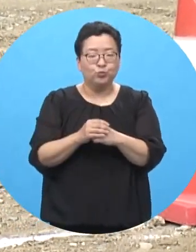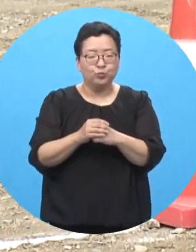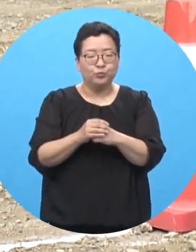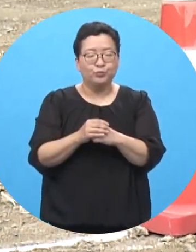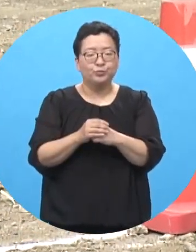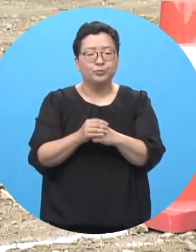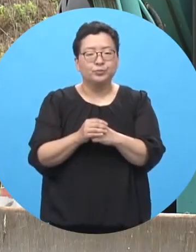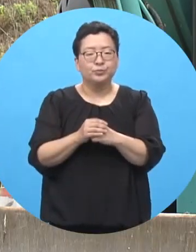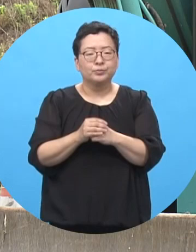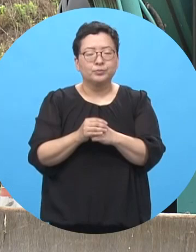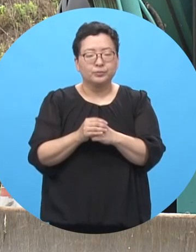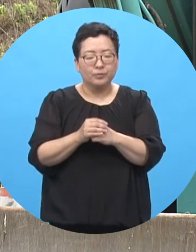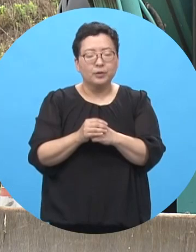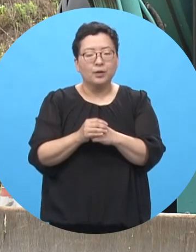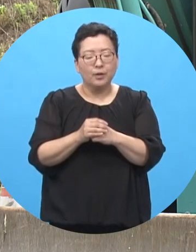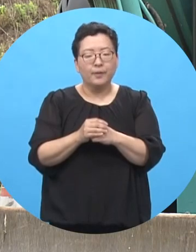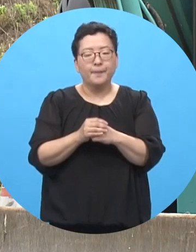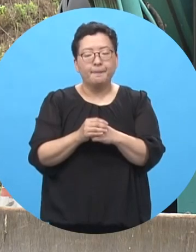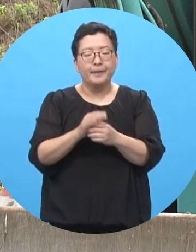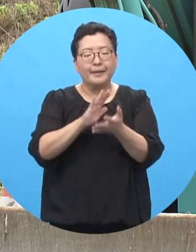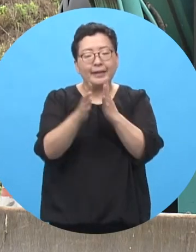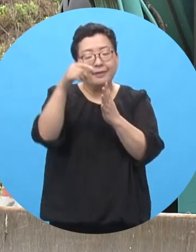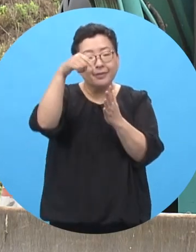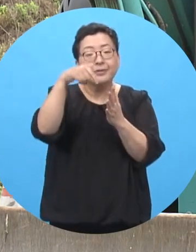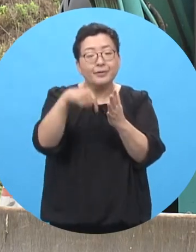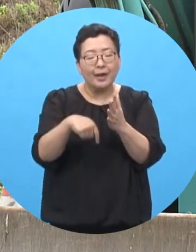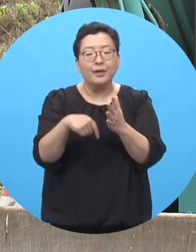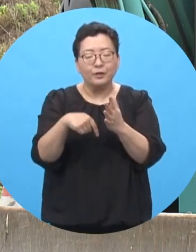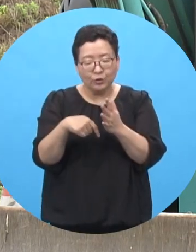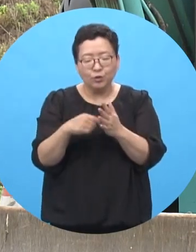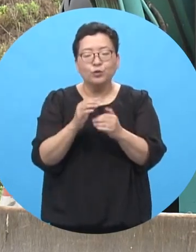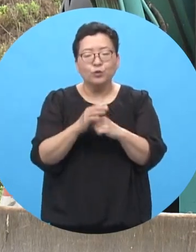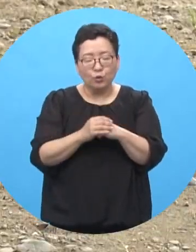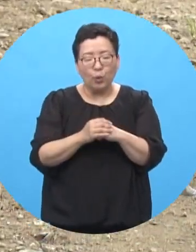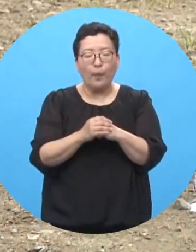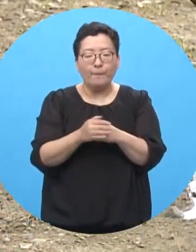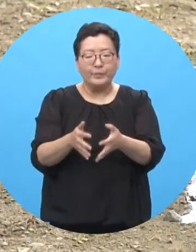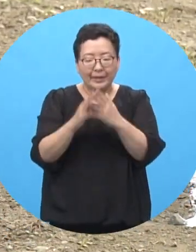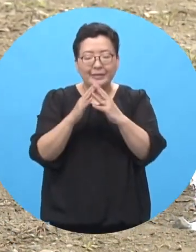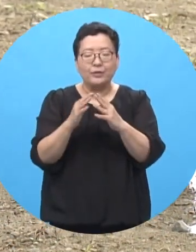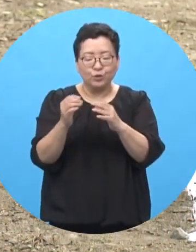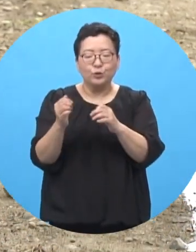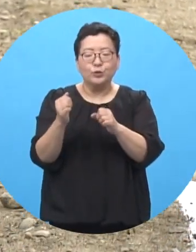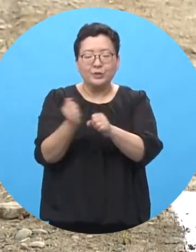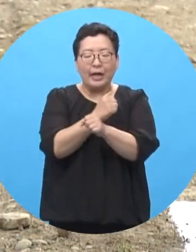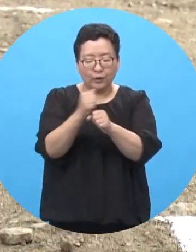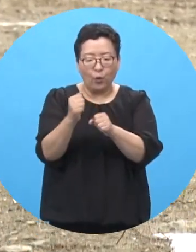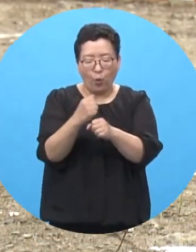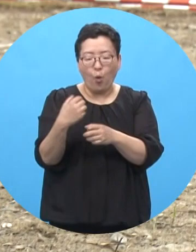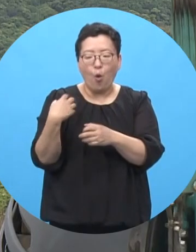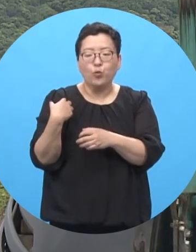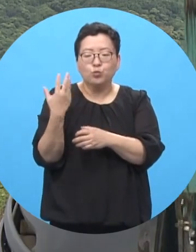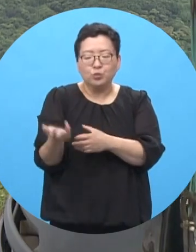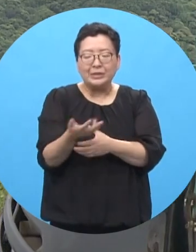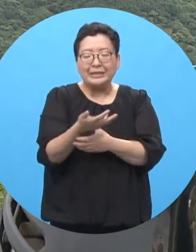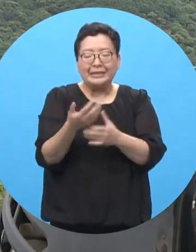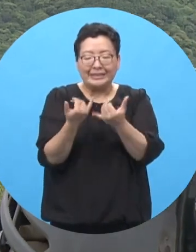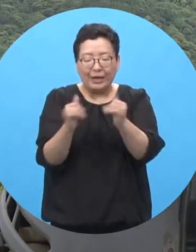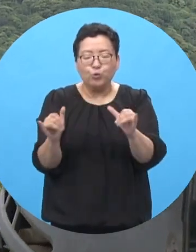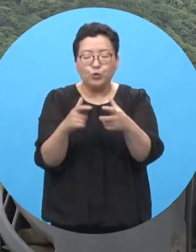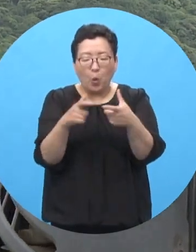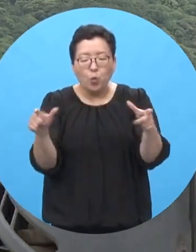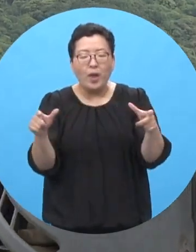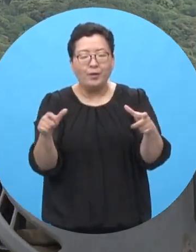。こうした取り組みが県内の建設産業の担い手育成につながることを期待したいですね。